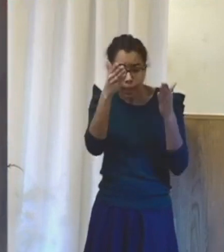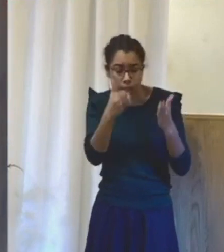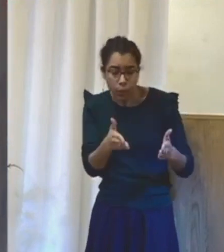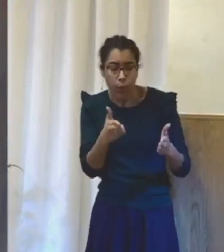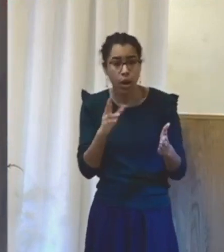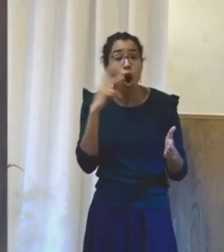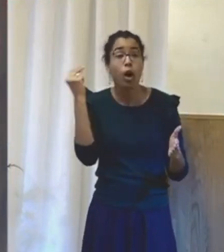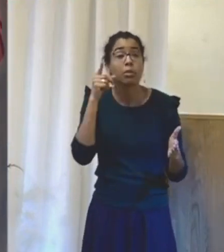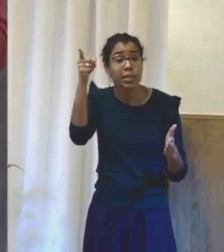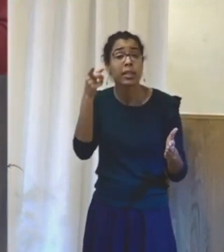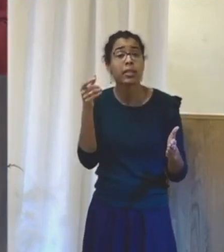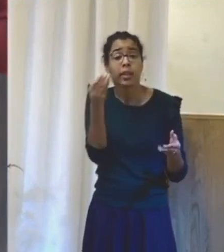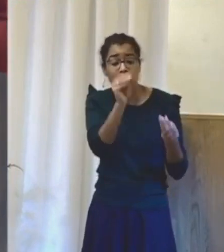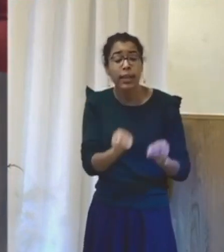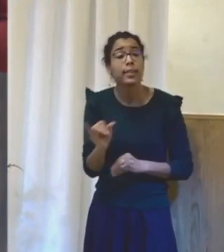qui est l'homme?